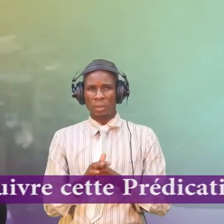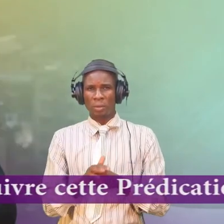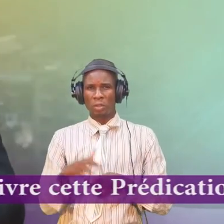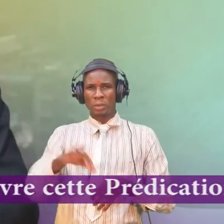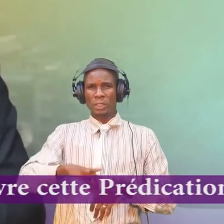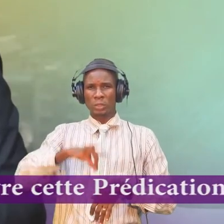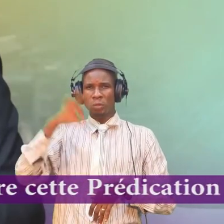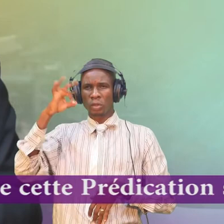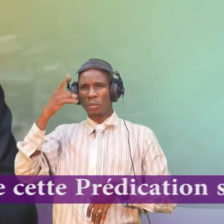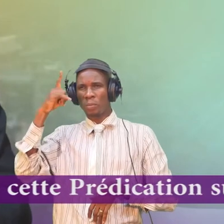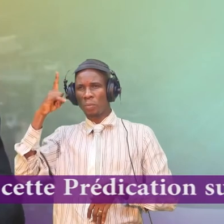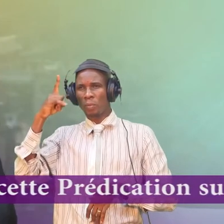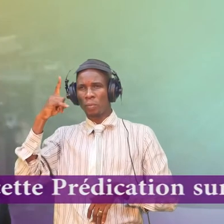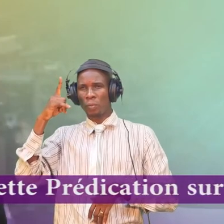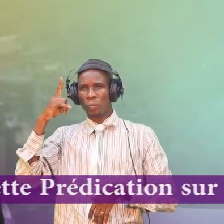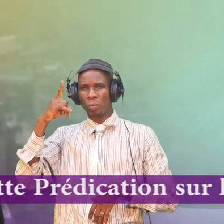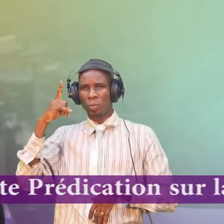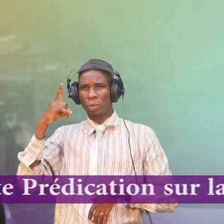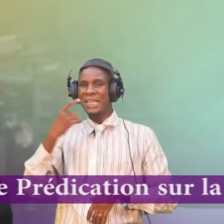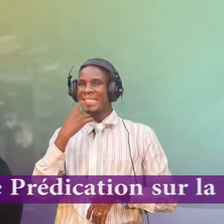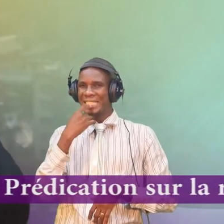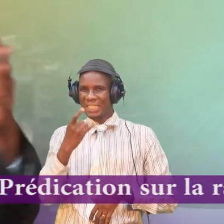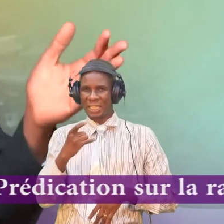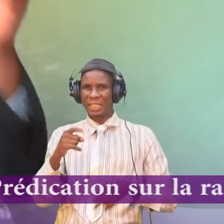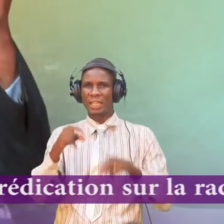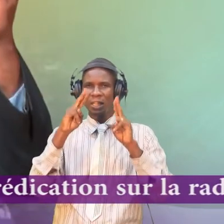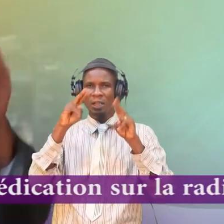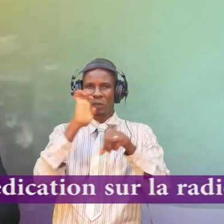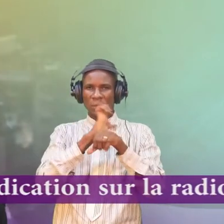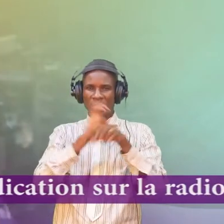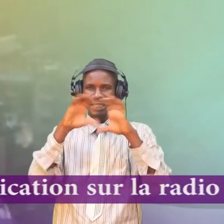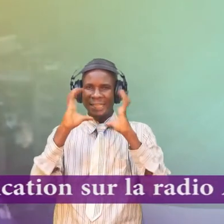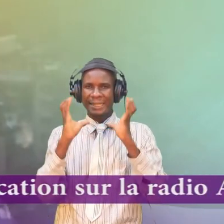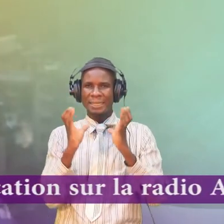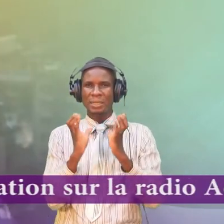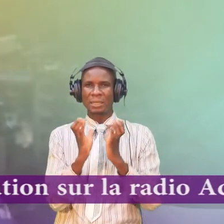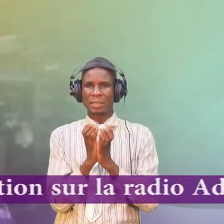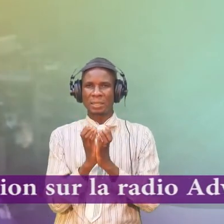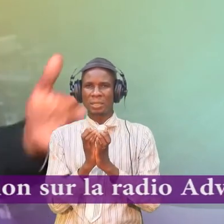Kuna mfano ambao watu wengi wanaipenda, wanaitumia, nasema kwamba